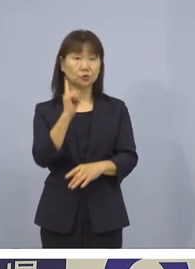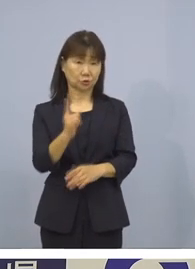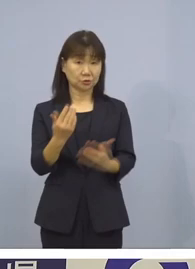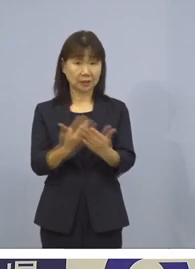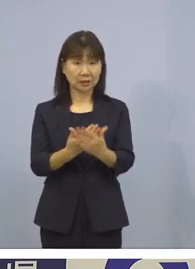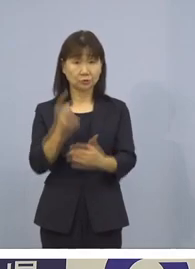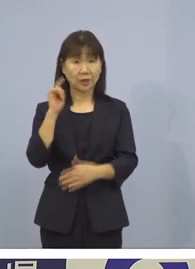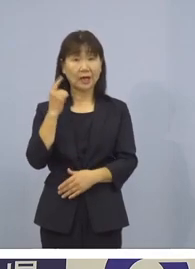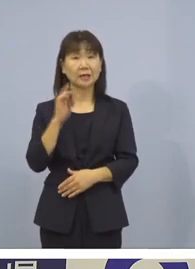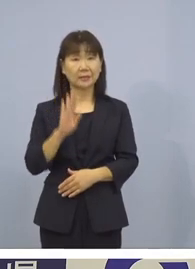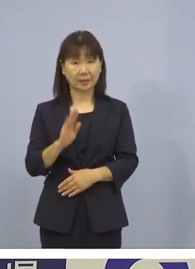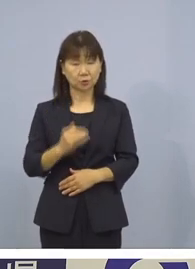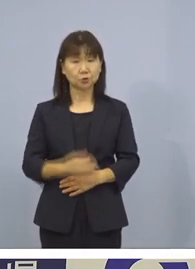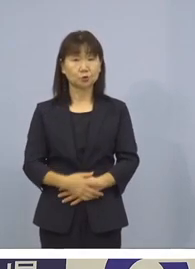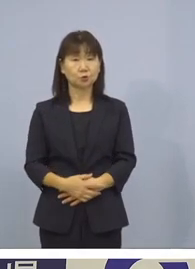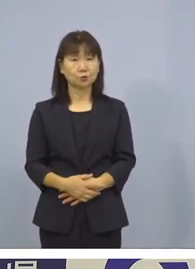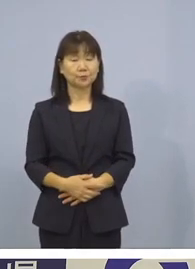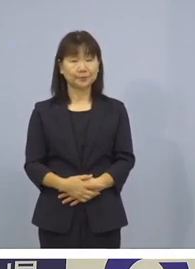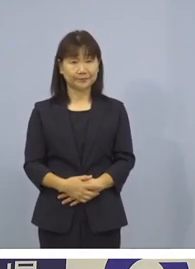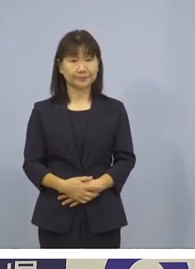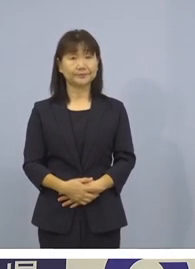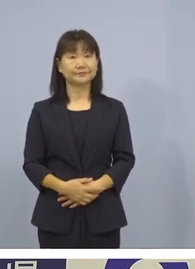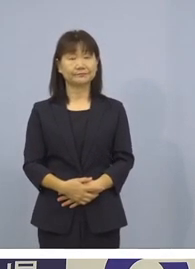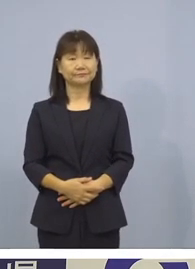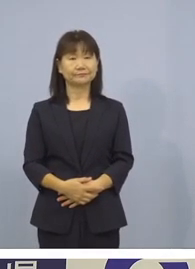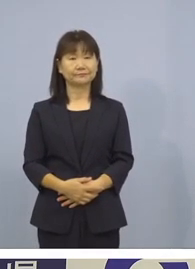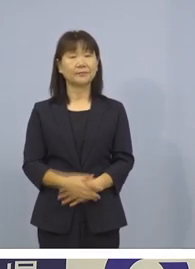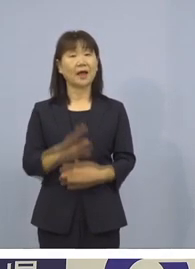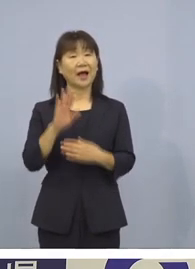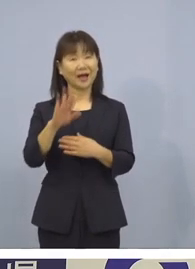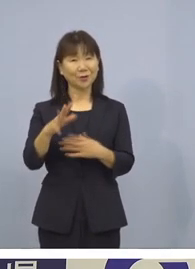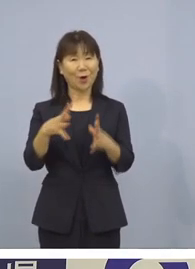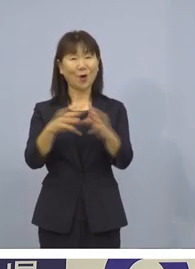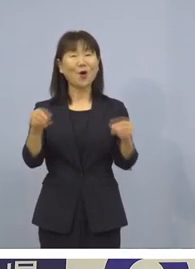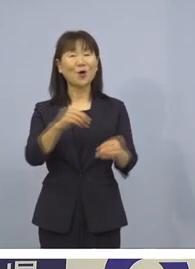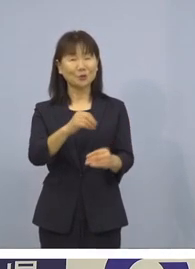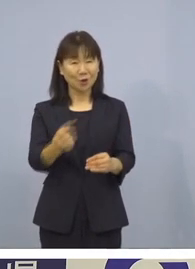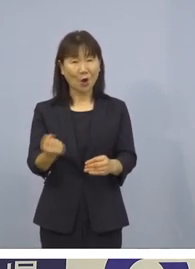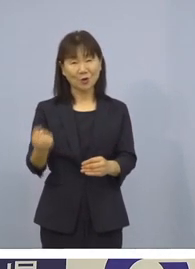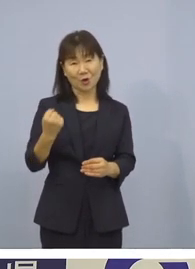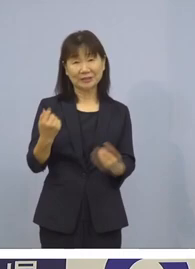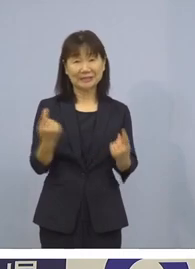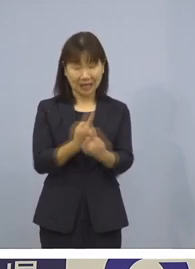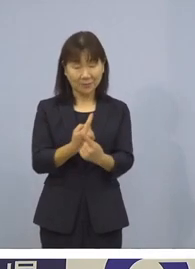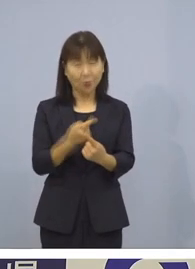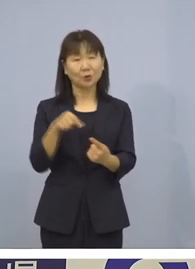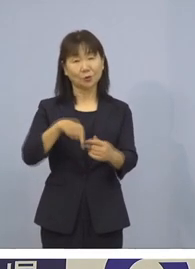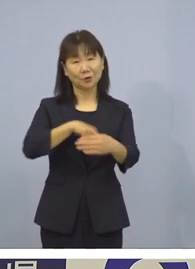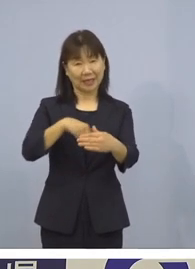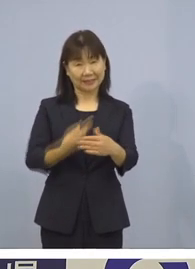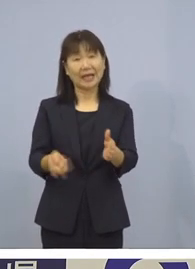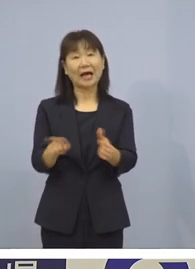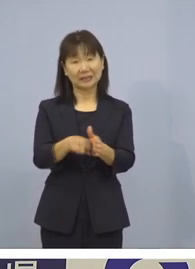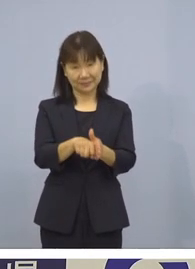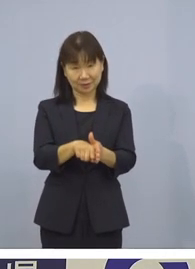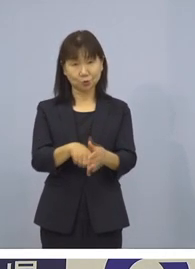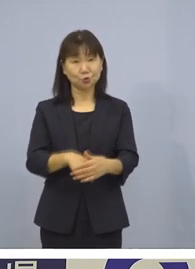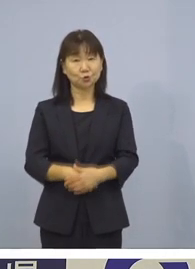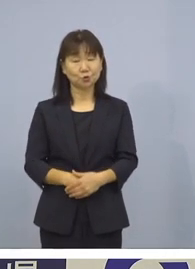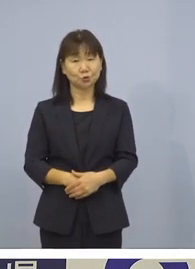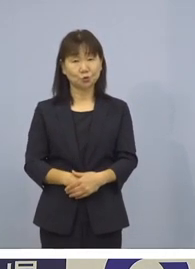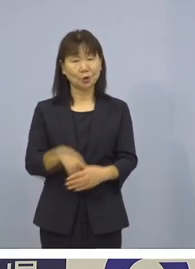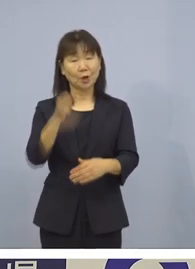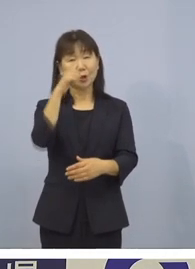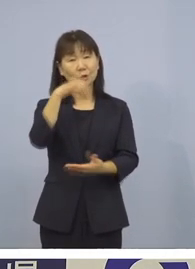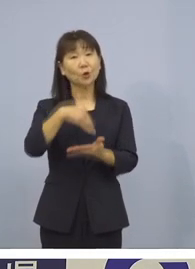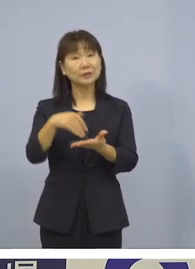。はい、まあ、あと国土強靭化ももちろんそれに入りますよね。はい、まあ、予算